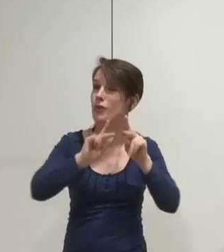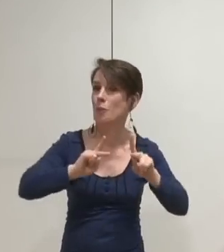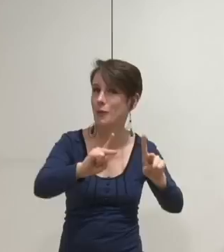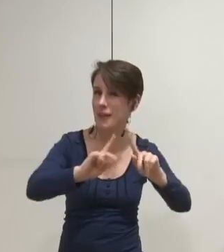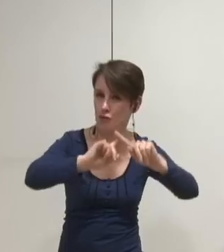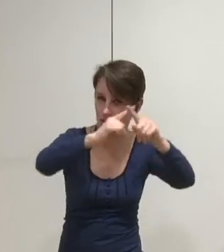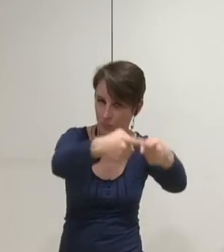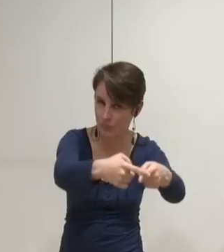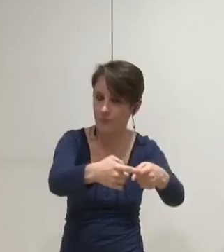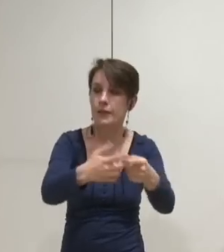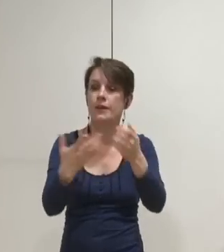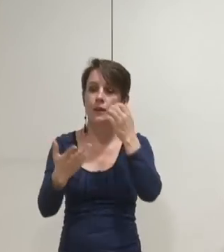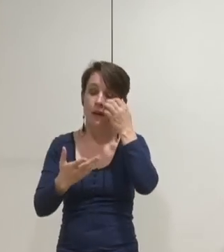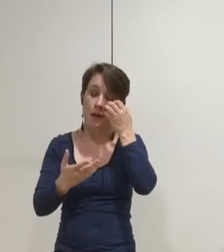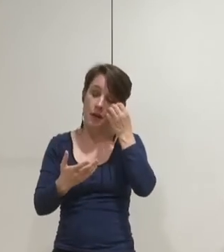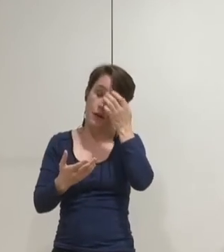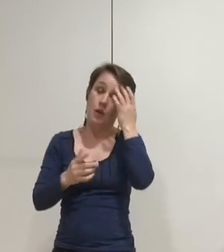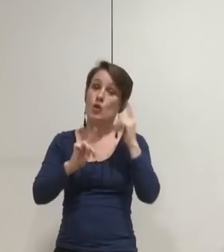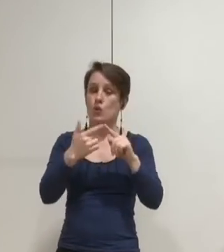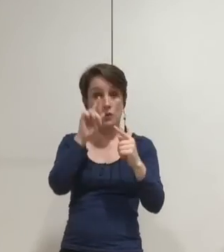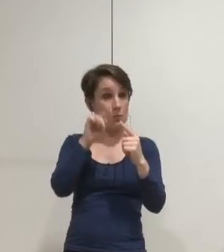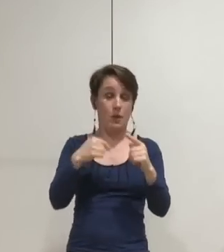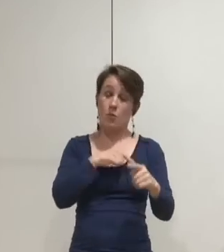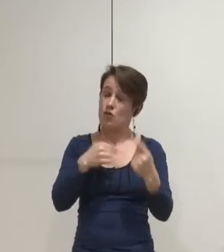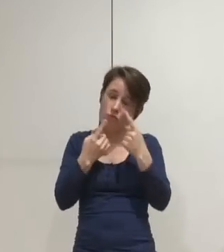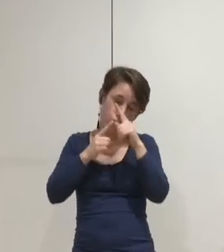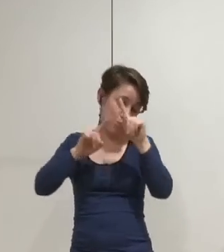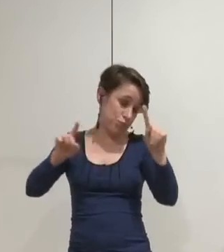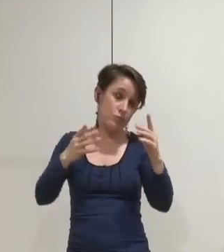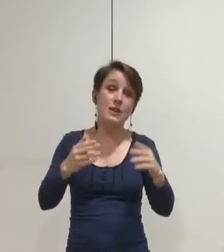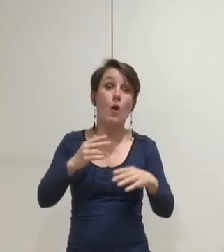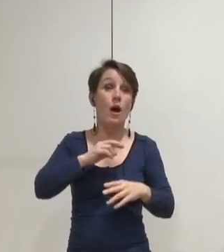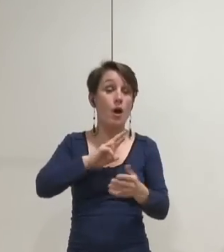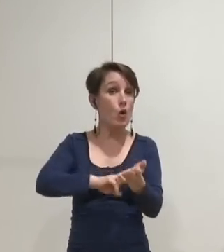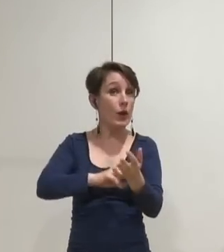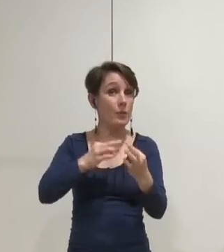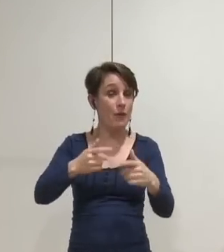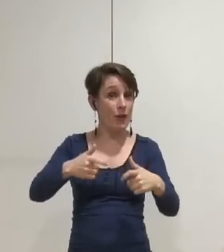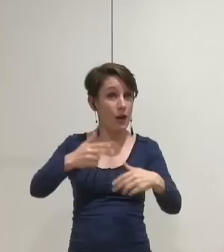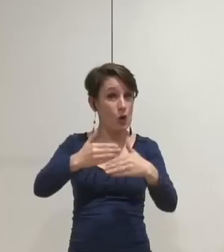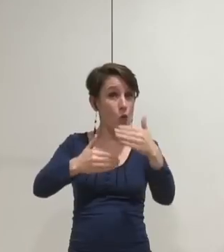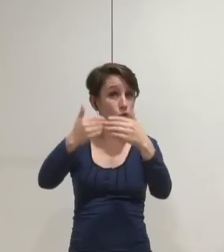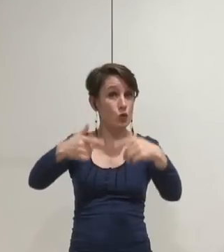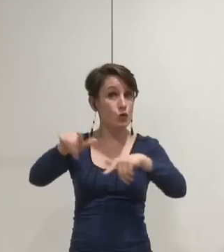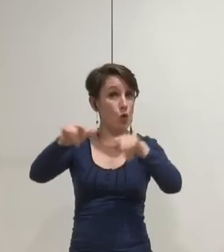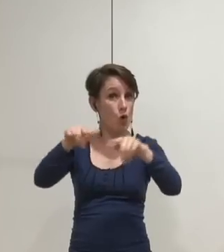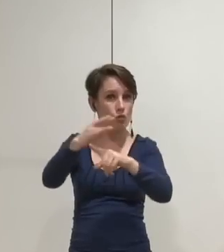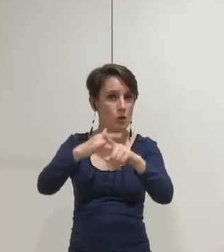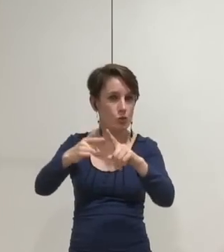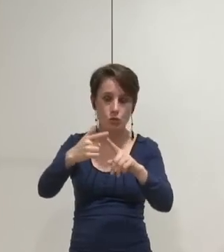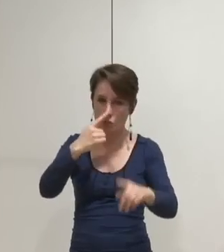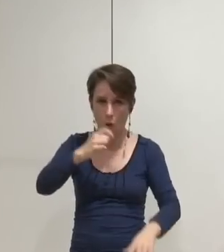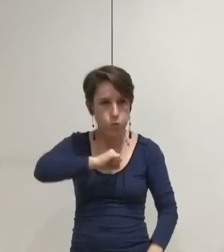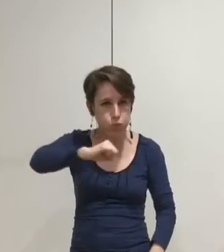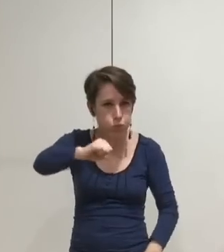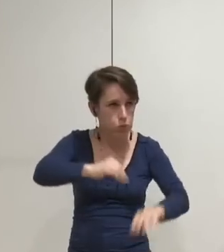construction de logements sociaux que vous voulez mettre en œuvre est excessif au bout